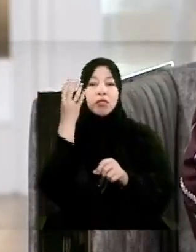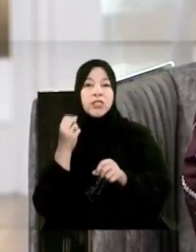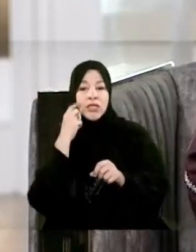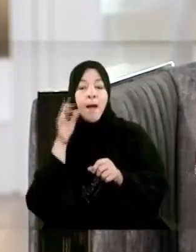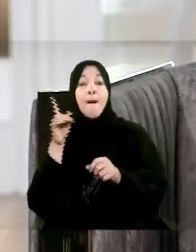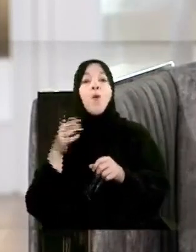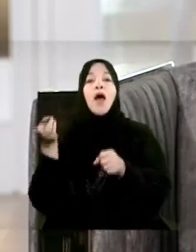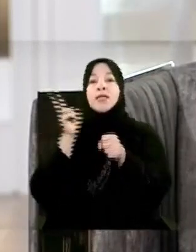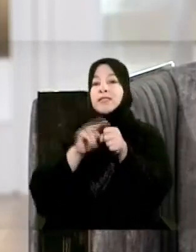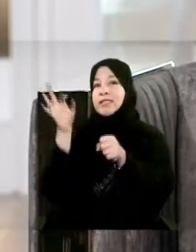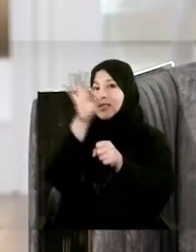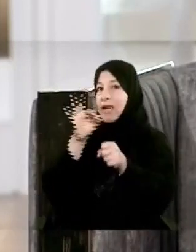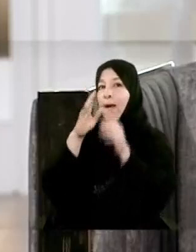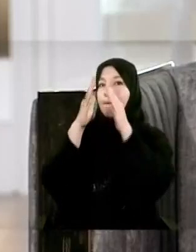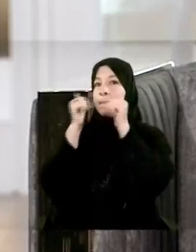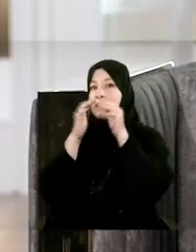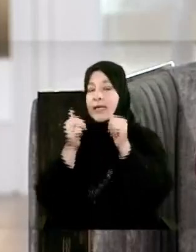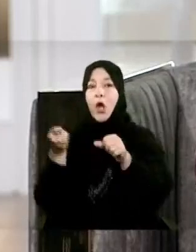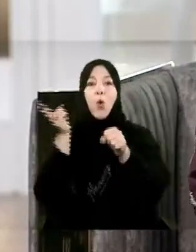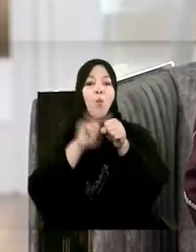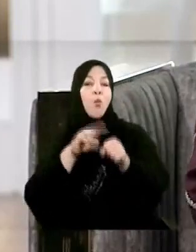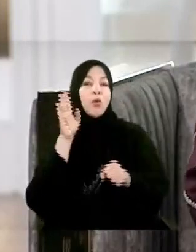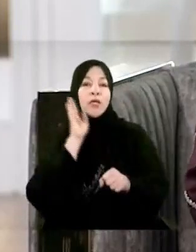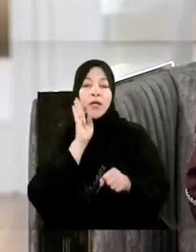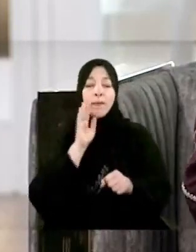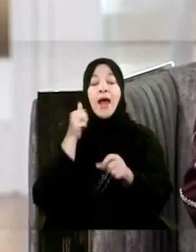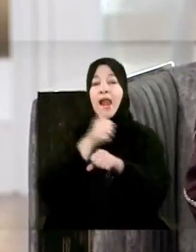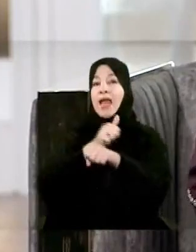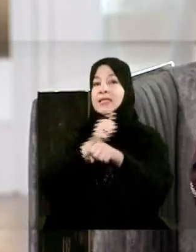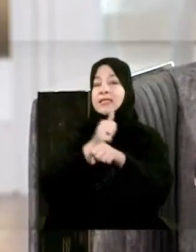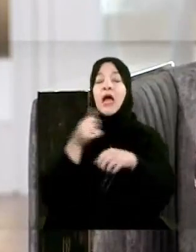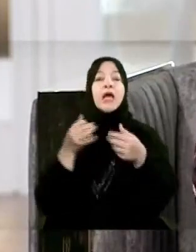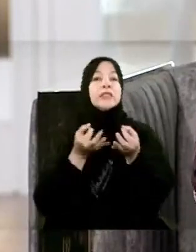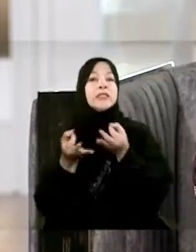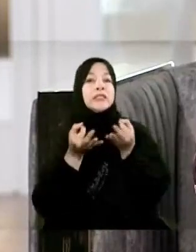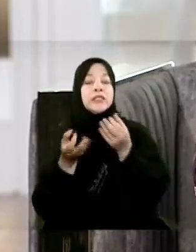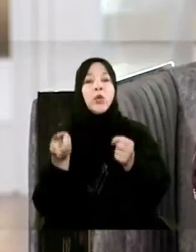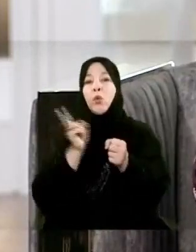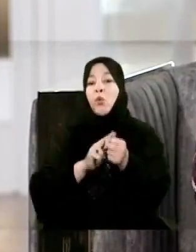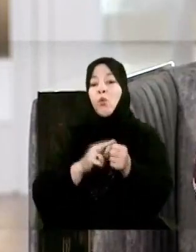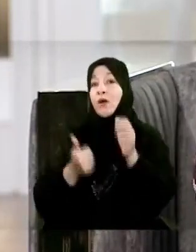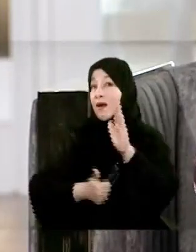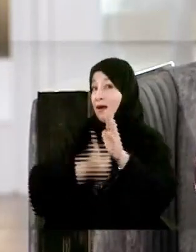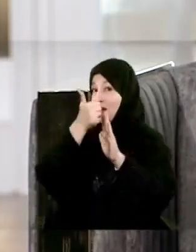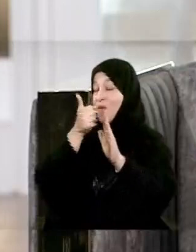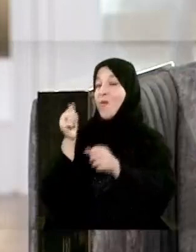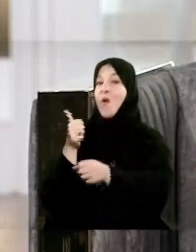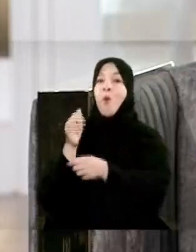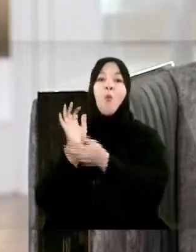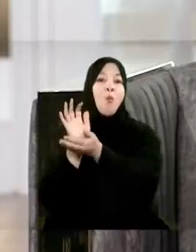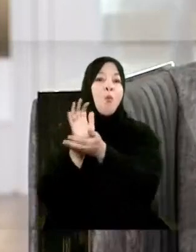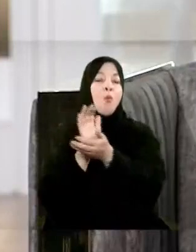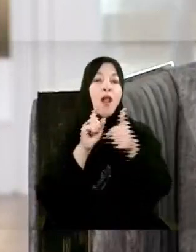والزاعجة المصرية لمدرسة الغبرة للتعليم الأساسي. إذن إنجازين ومراكز أولى